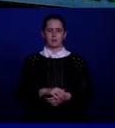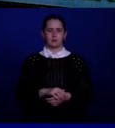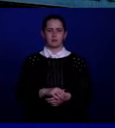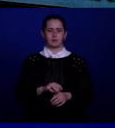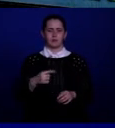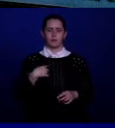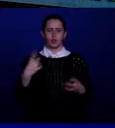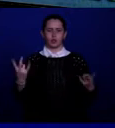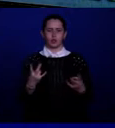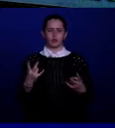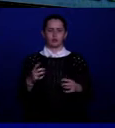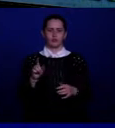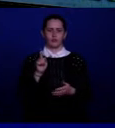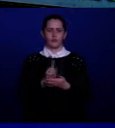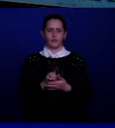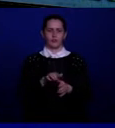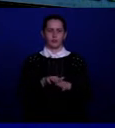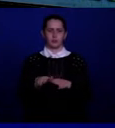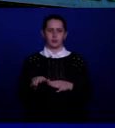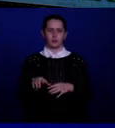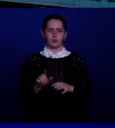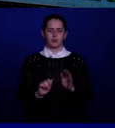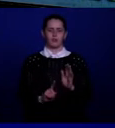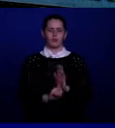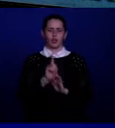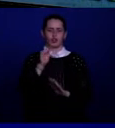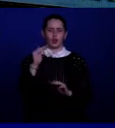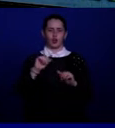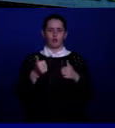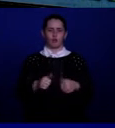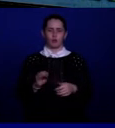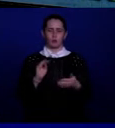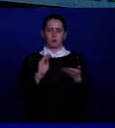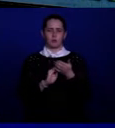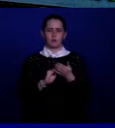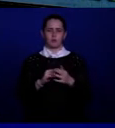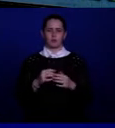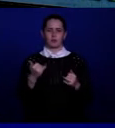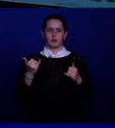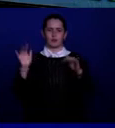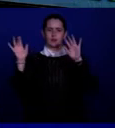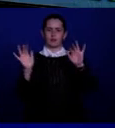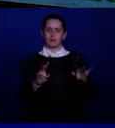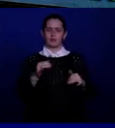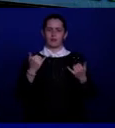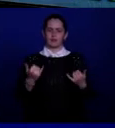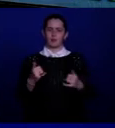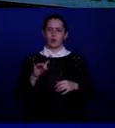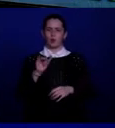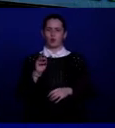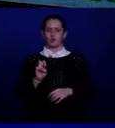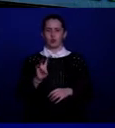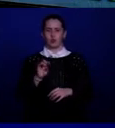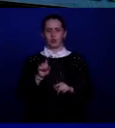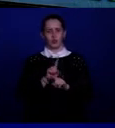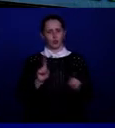Мы должны выписать глаголы и поставить их в начальную форму. Снег теперь уже не тот.